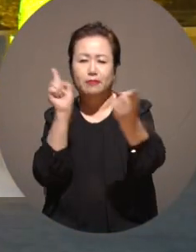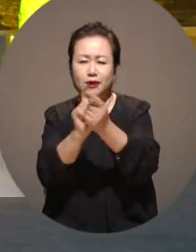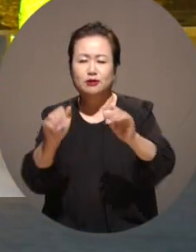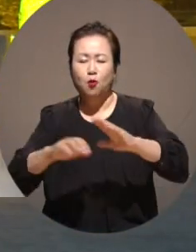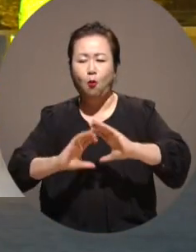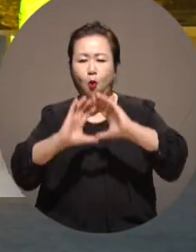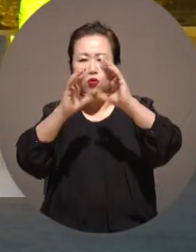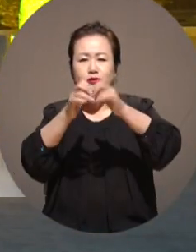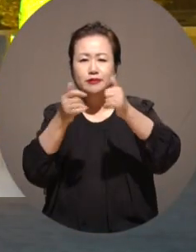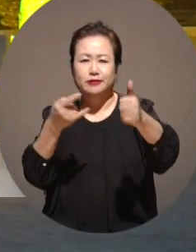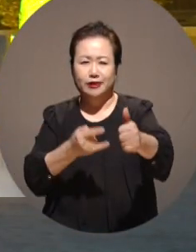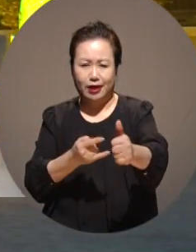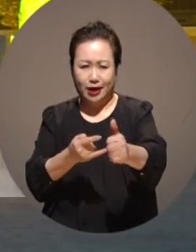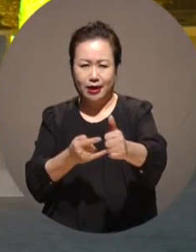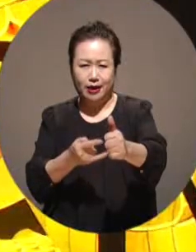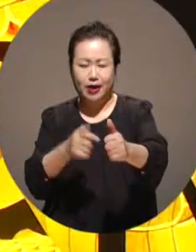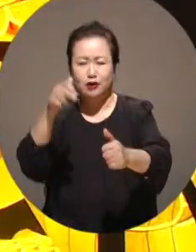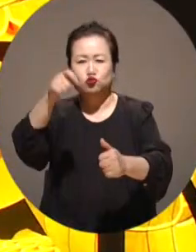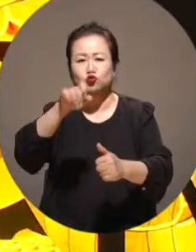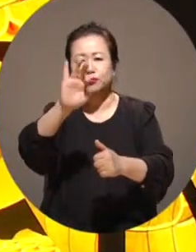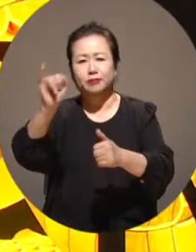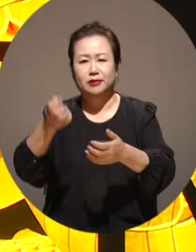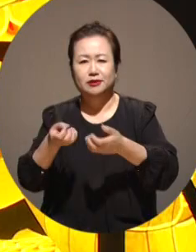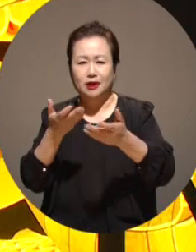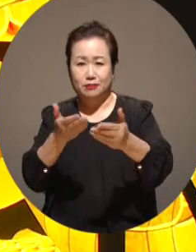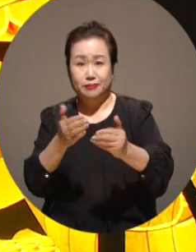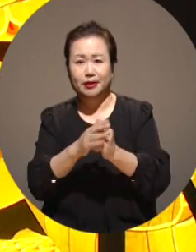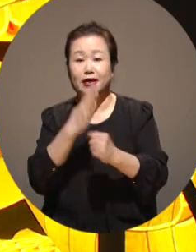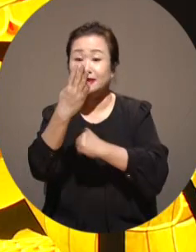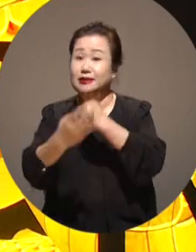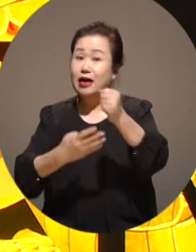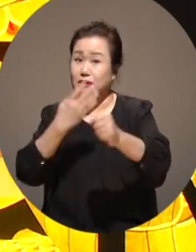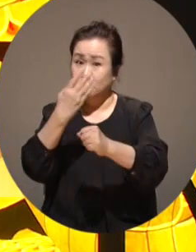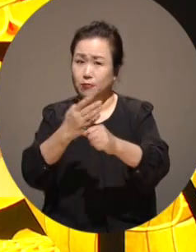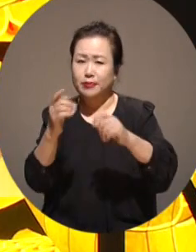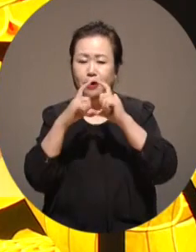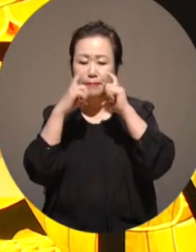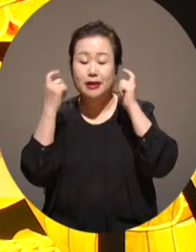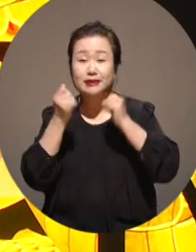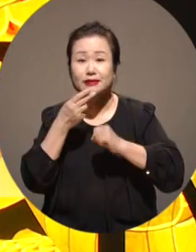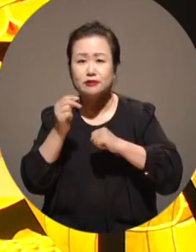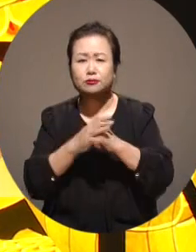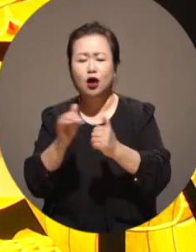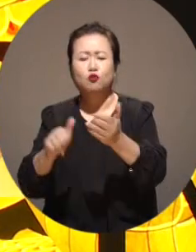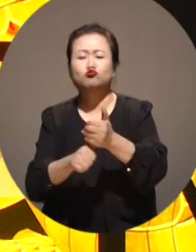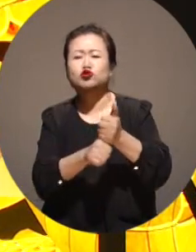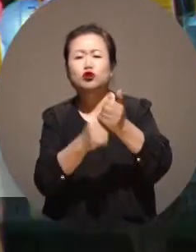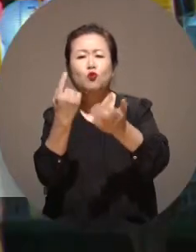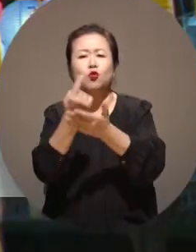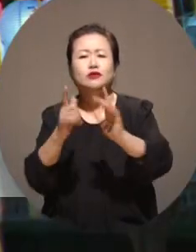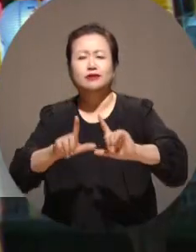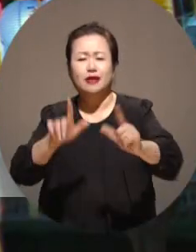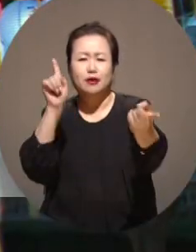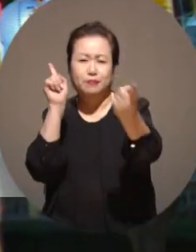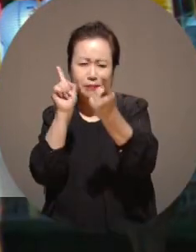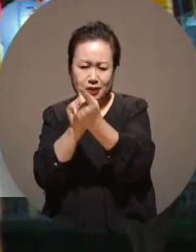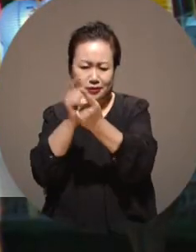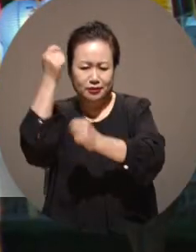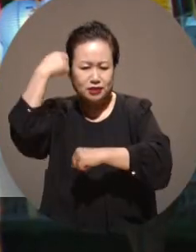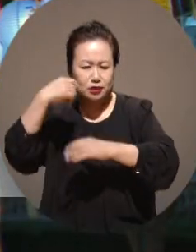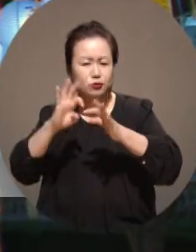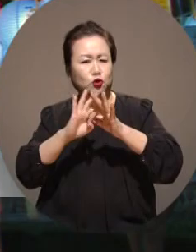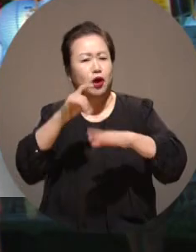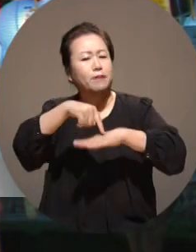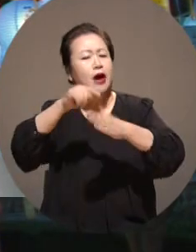모든 이에게 죽비를 내렸습니다 실로 4년 만에 마스크 없이 부처님 오신 날을 맞는 소외를